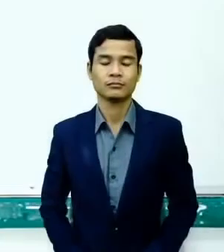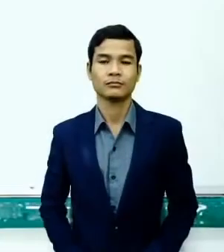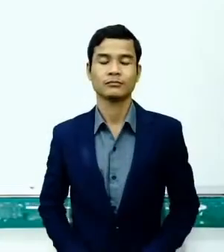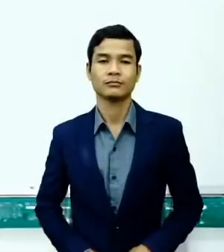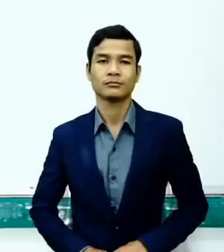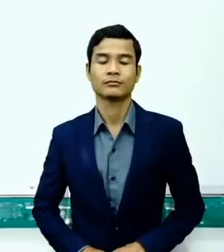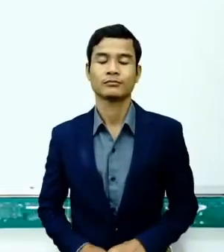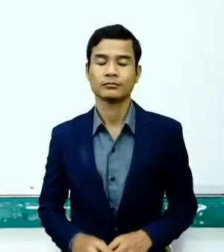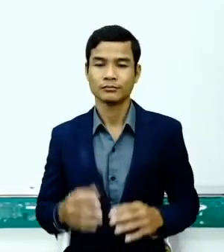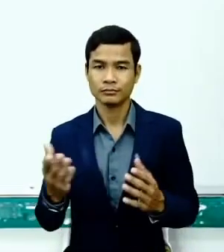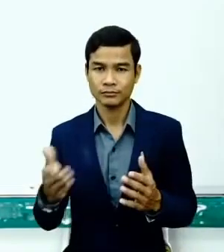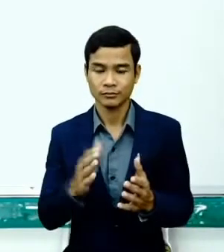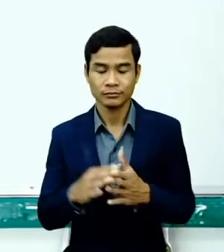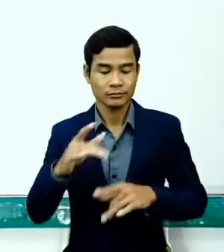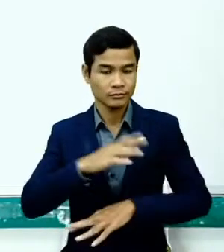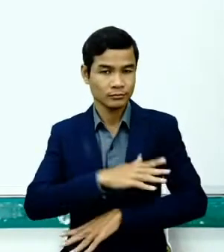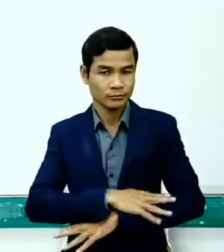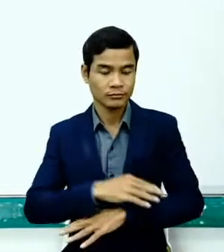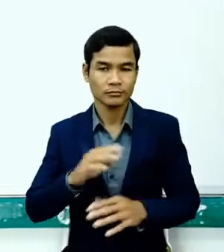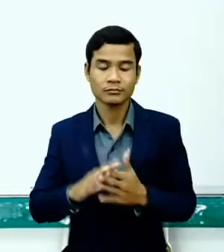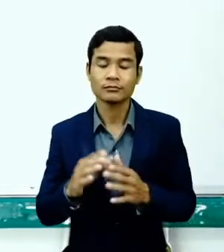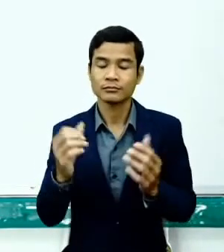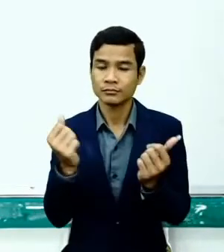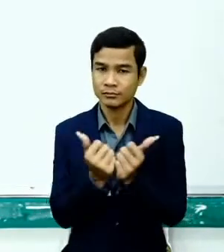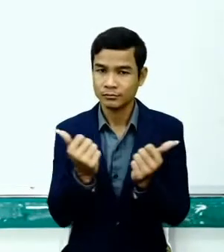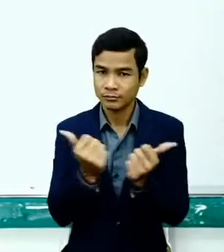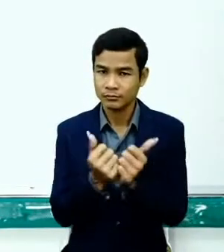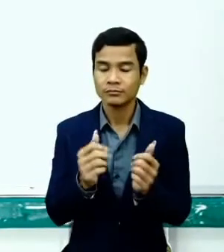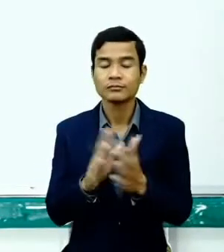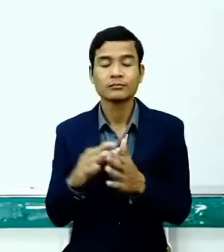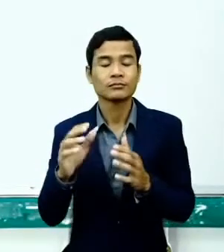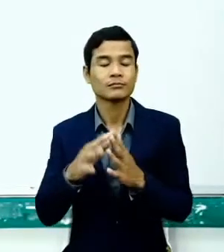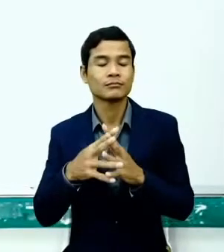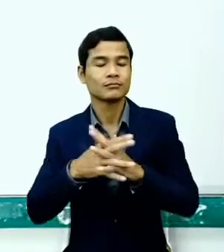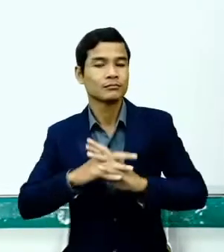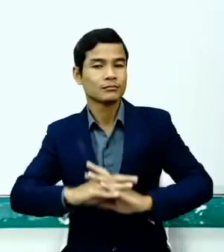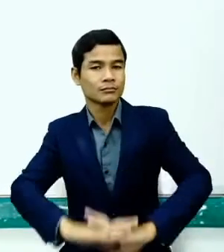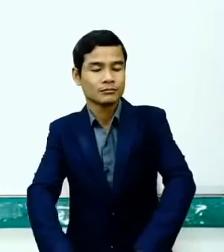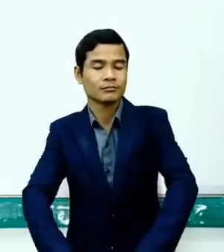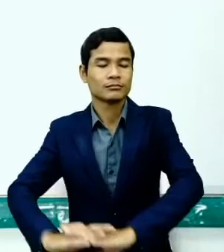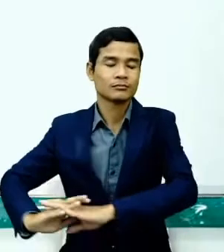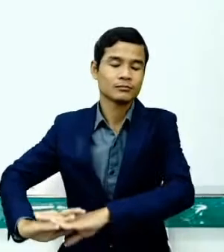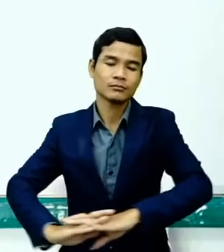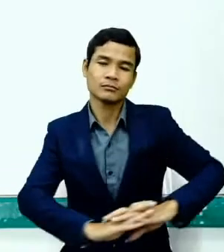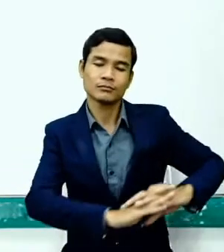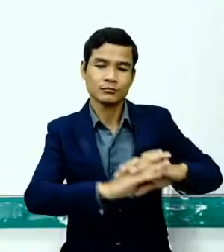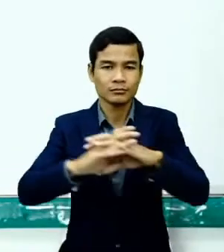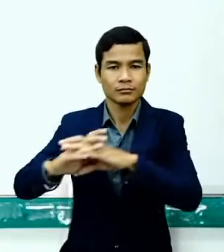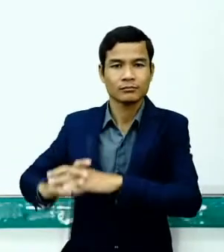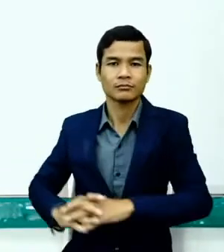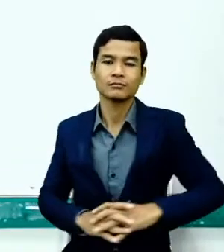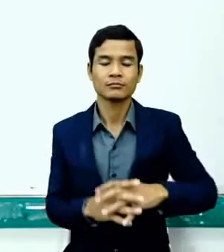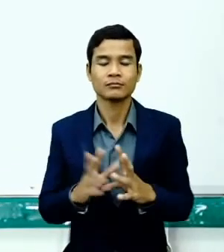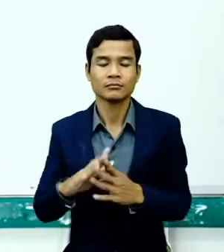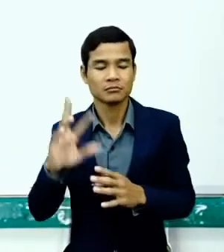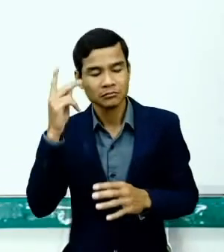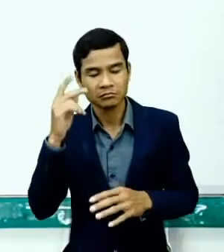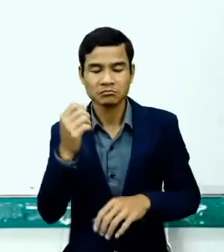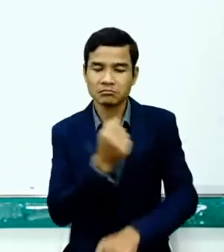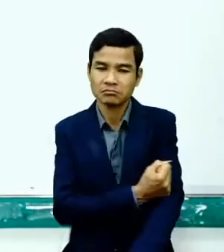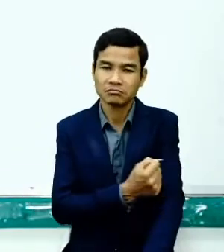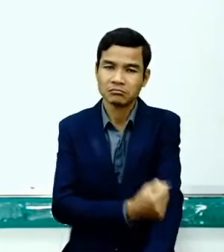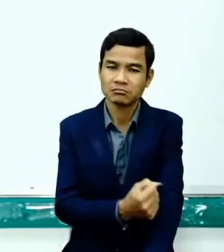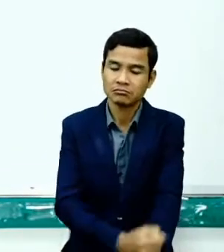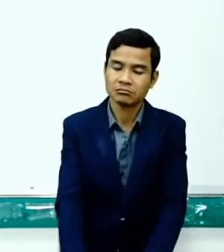ចាអញ្ចឹងយើងបានសម្រាកដោយលេងល្បែងពុតខ្លួនប្រាណអញ្ចឹងអ្នកគ្រូសង្ឃឹមថាកូនកូនប្រកាសជាបាត់ចុកខ្នងចុកចង្កេះបាត់រ